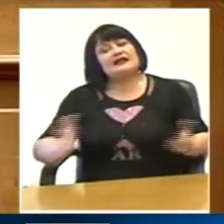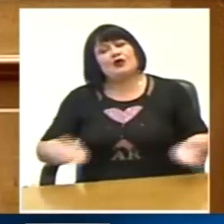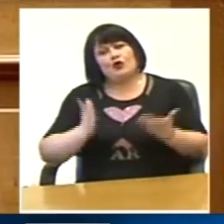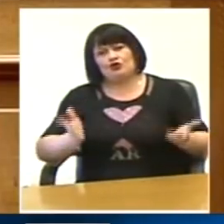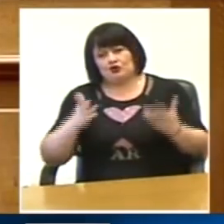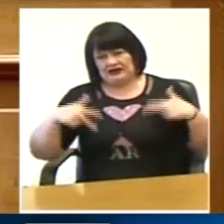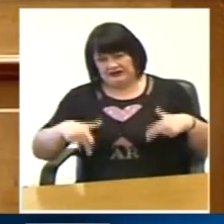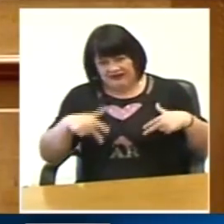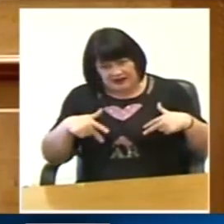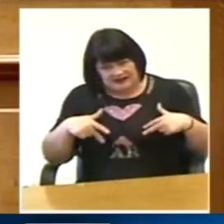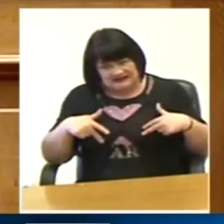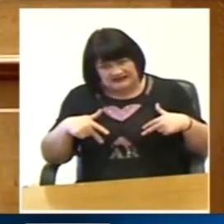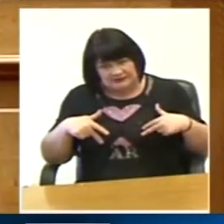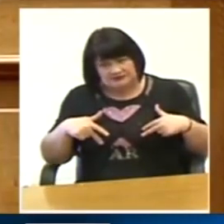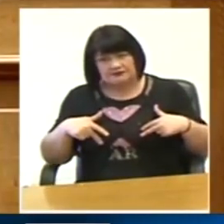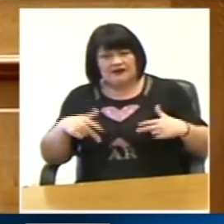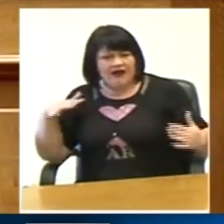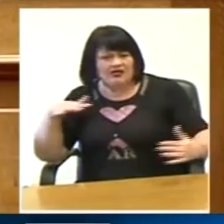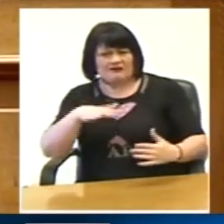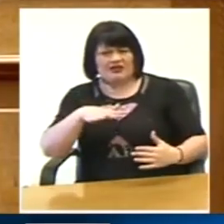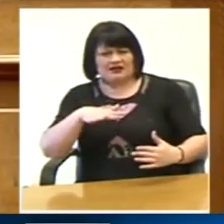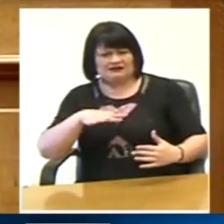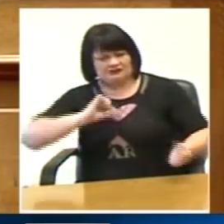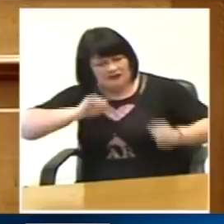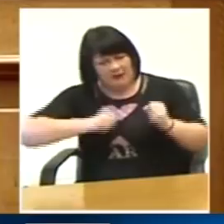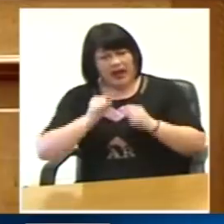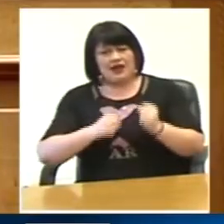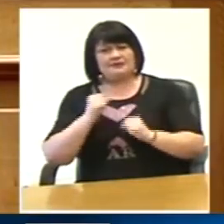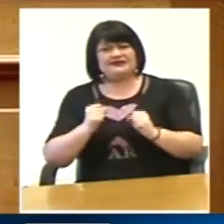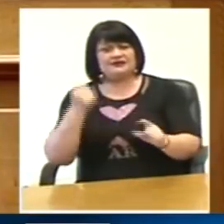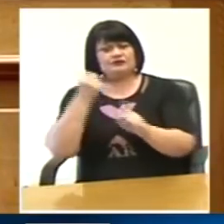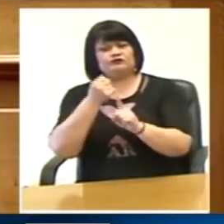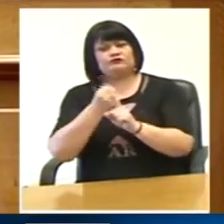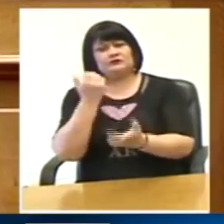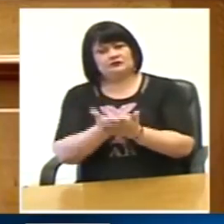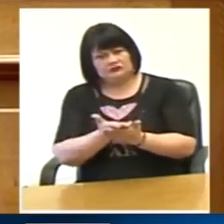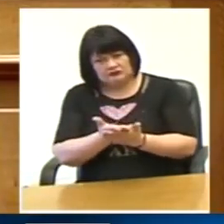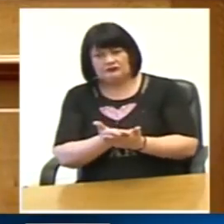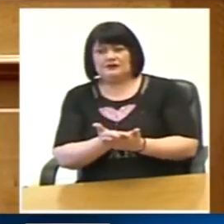κυβέρνηση, να περάσει την αντεπίθεση, να διεκδικήσει